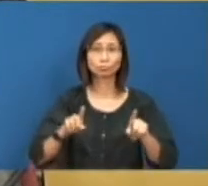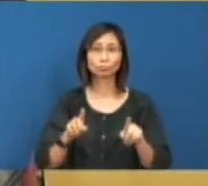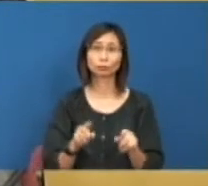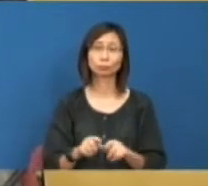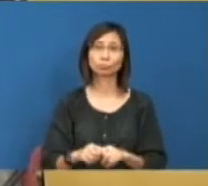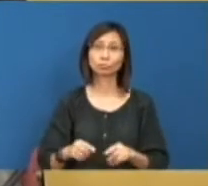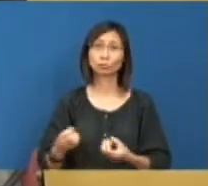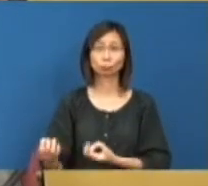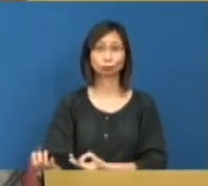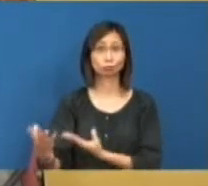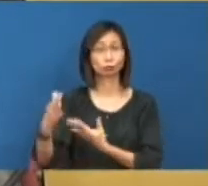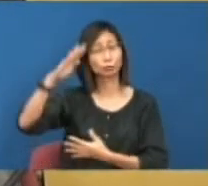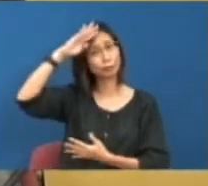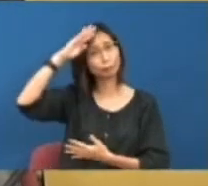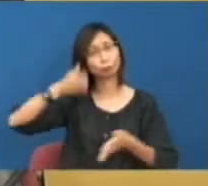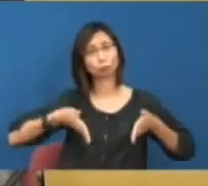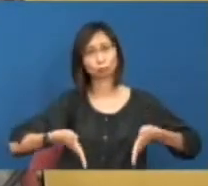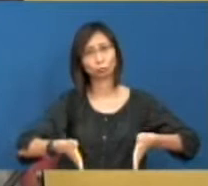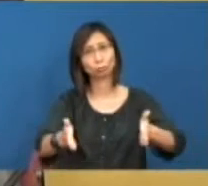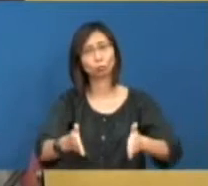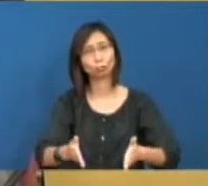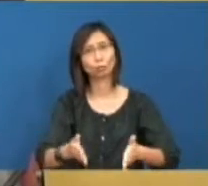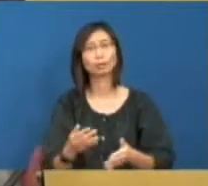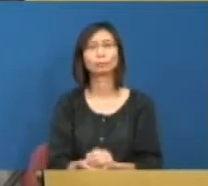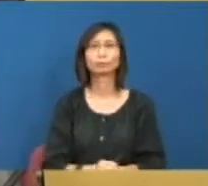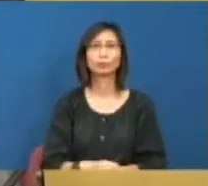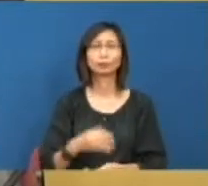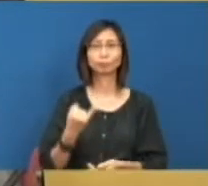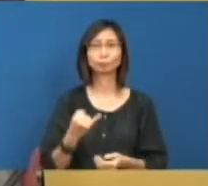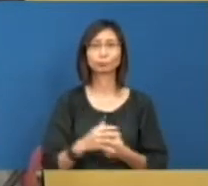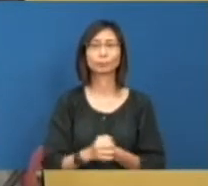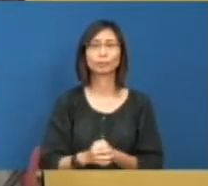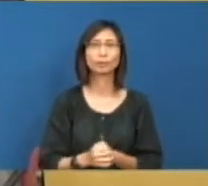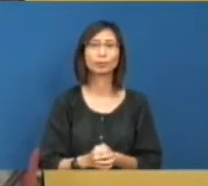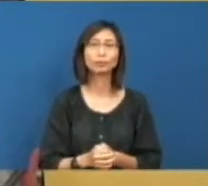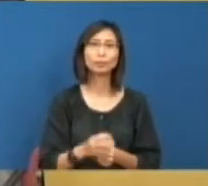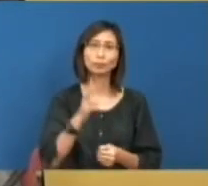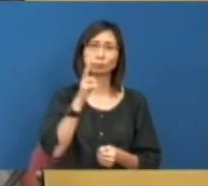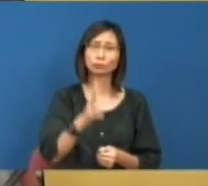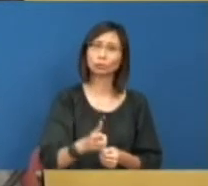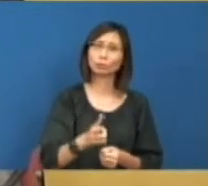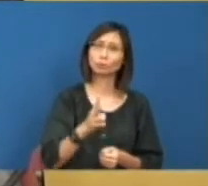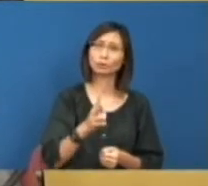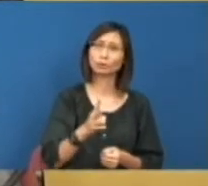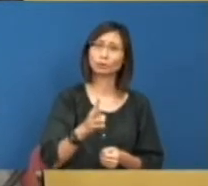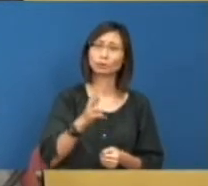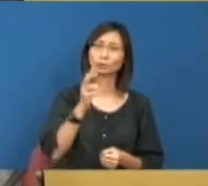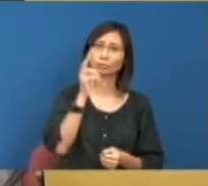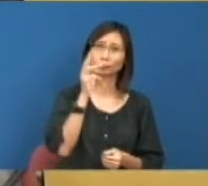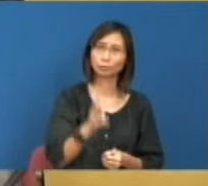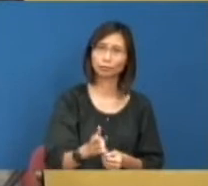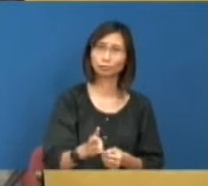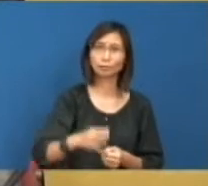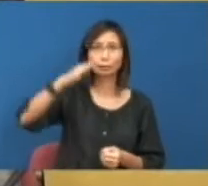個警察對幾百有個三四百個警察對付二百個示威者，固然係優而為之。固